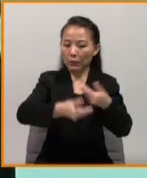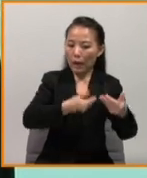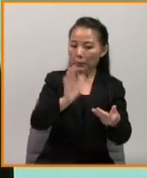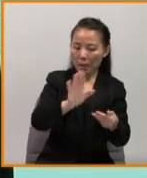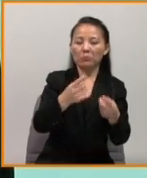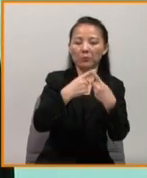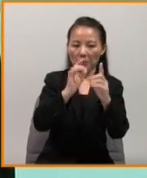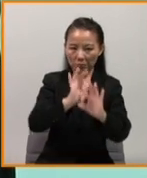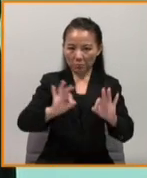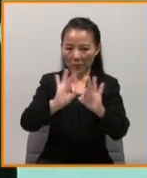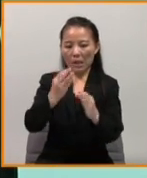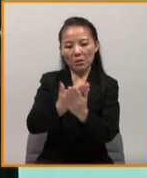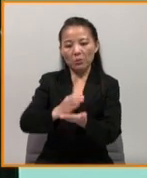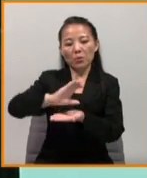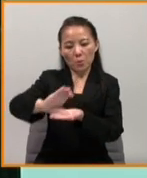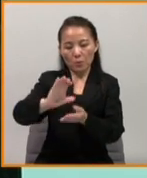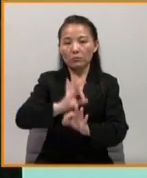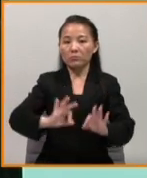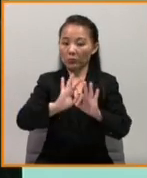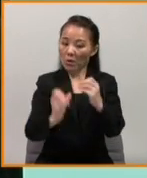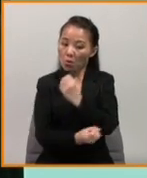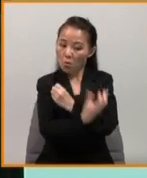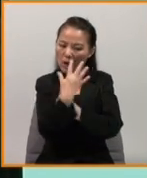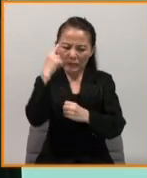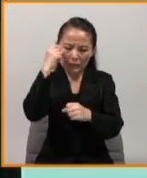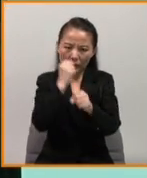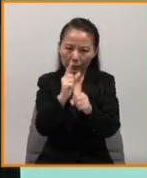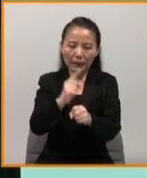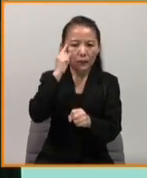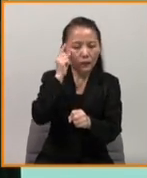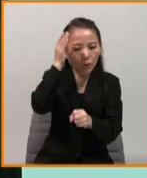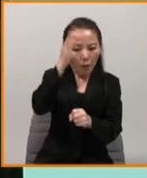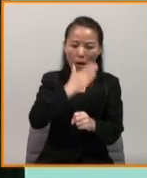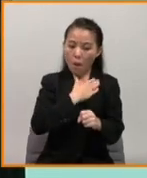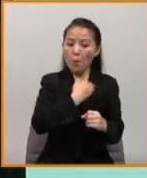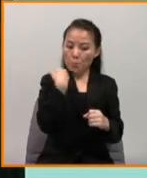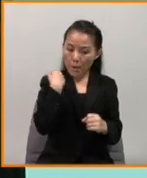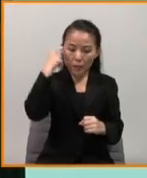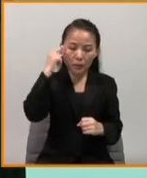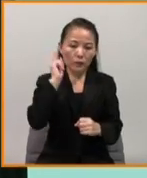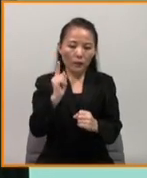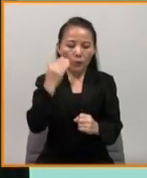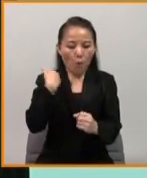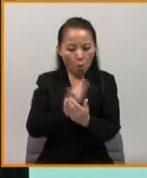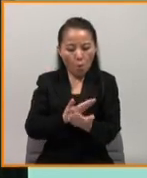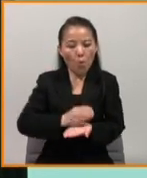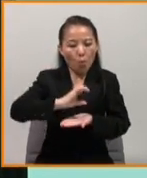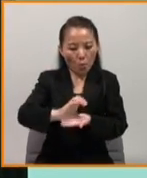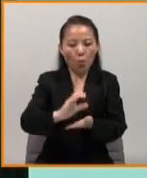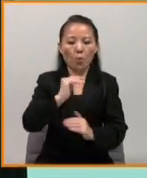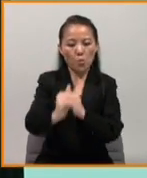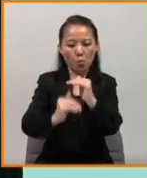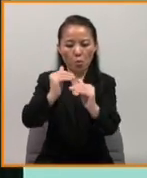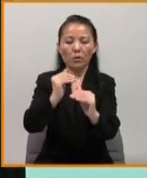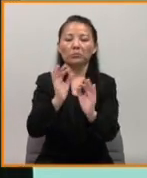ทุนเป็นเรื่องโอกาสที่เราจะใช้ทรัพยากรของเขาอย่างไรต่อยอดกับของที่เรามีแล้วทำให้ทั้งประเทศเติบโตไปด้วยกันยังไงอย่างดีเลิศ